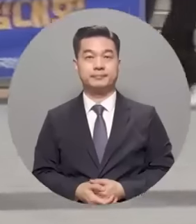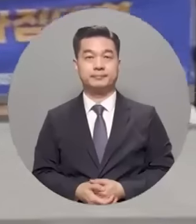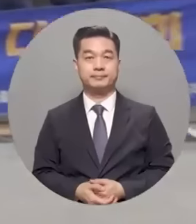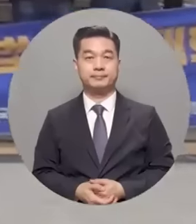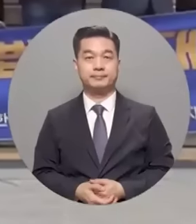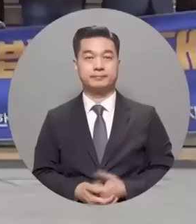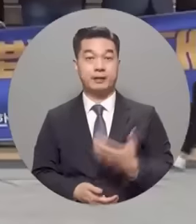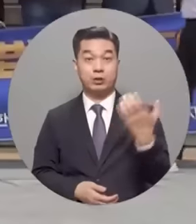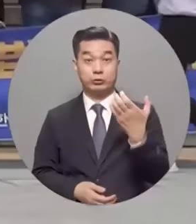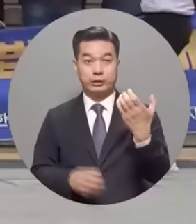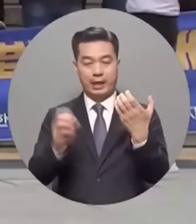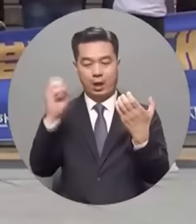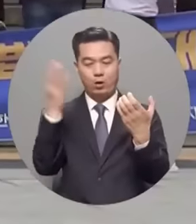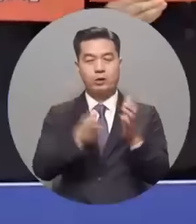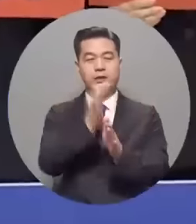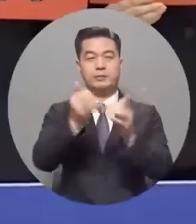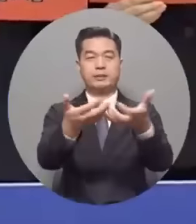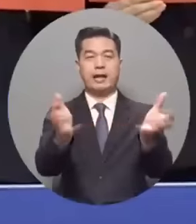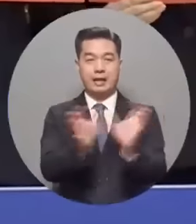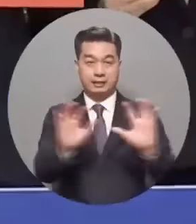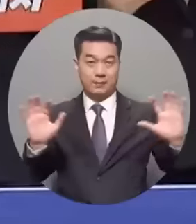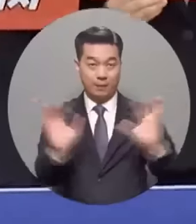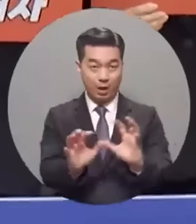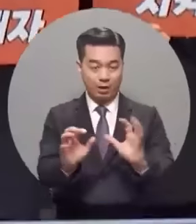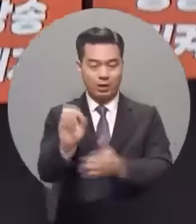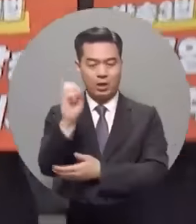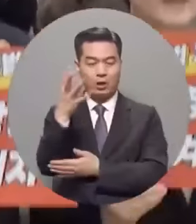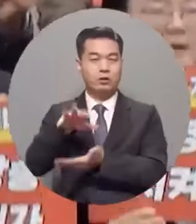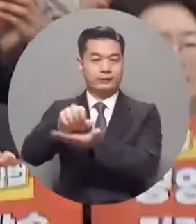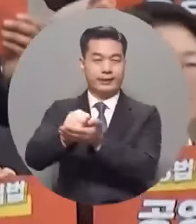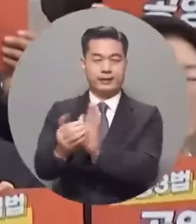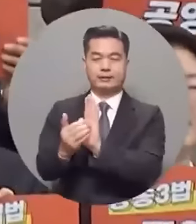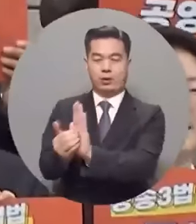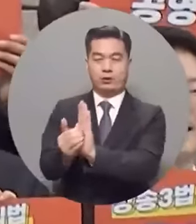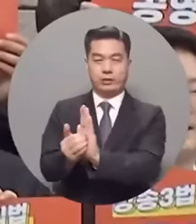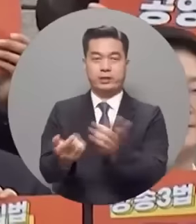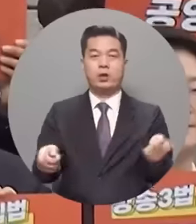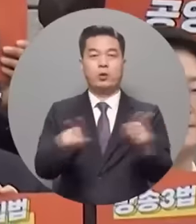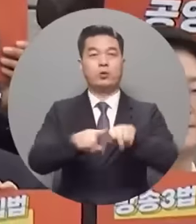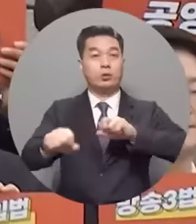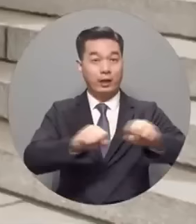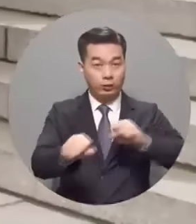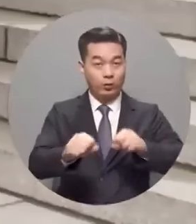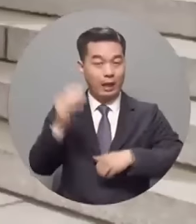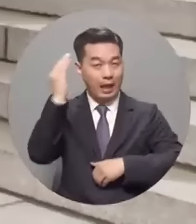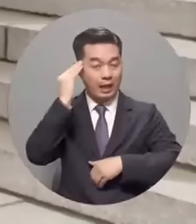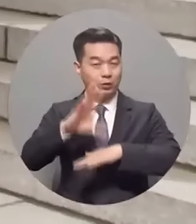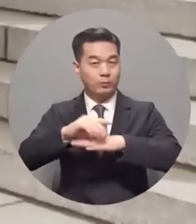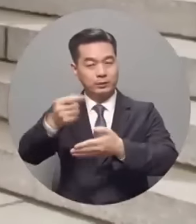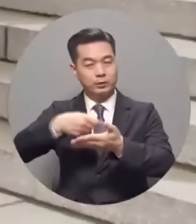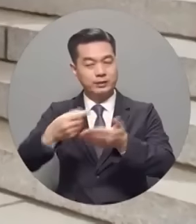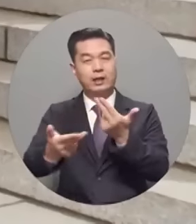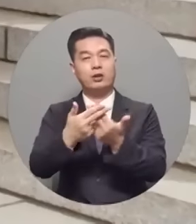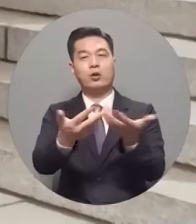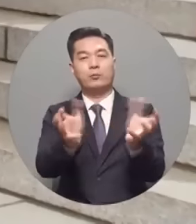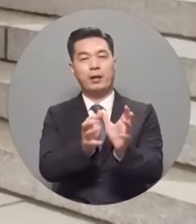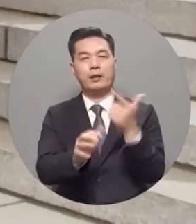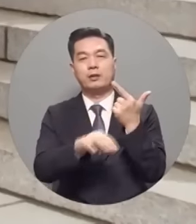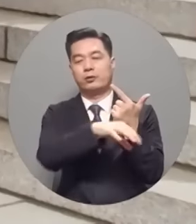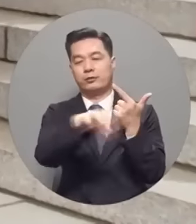90개 언론 시민단체로 구성된 언론장악 저지 공동행동과 한국방송기자연합회 등 6개 단체가